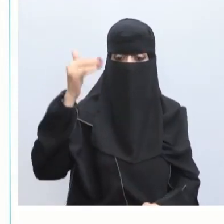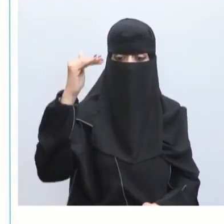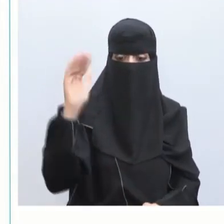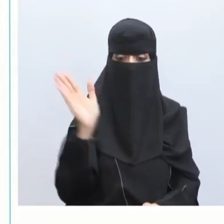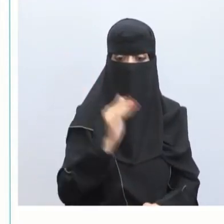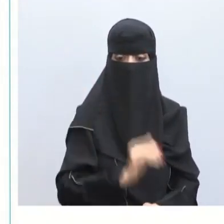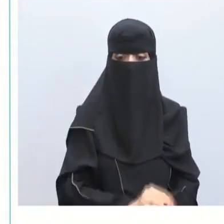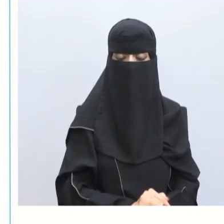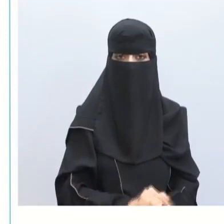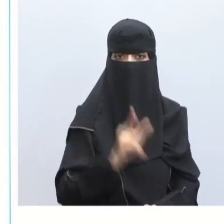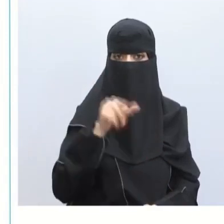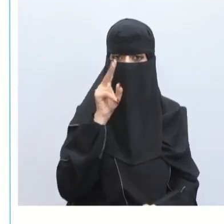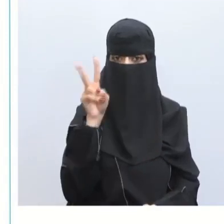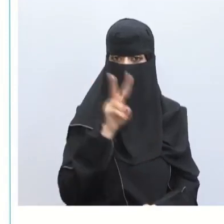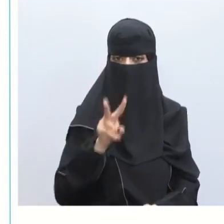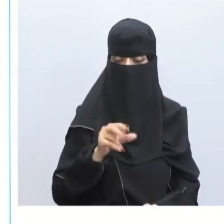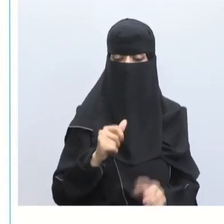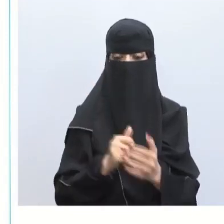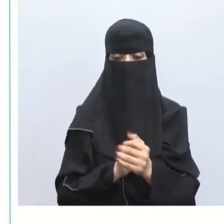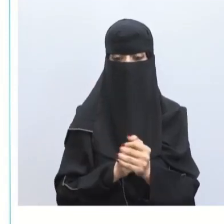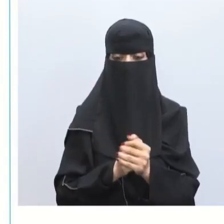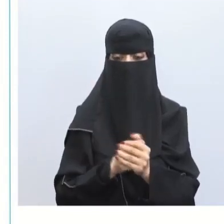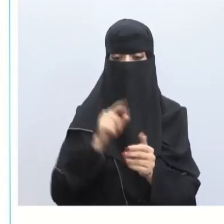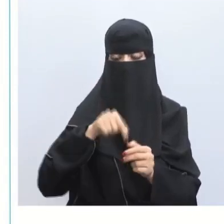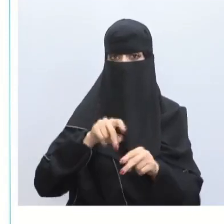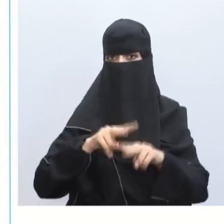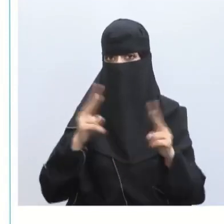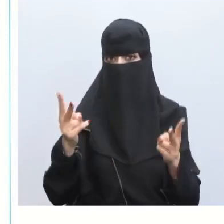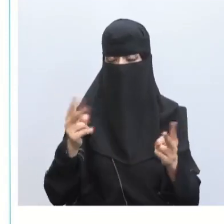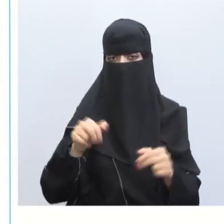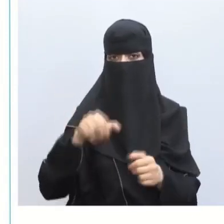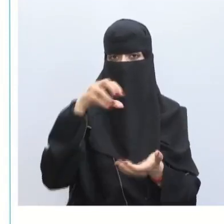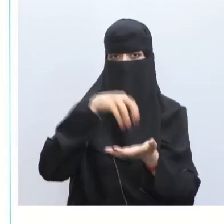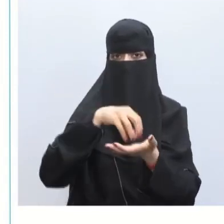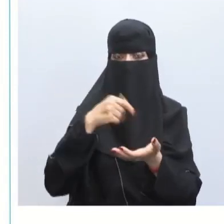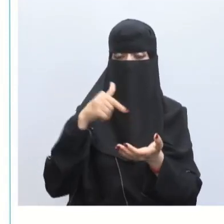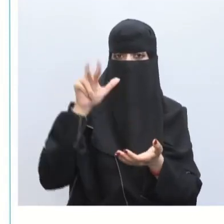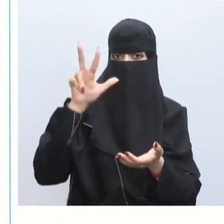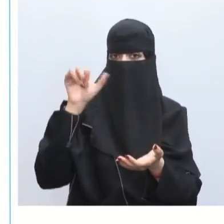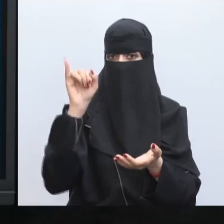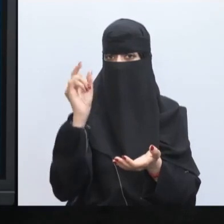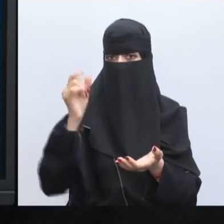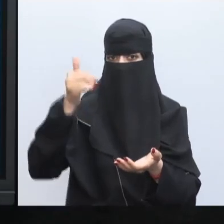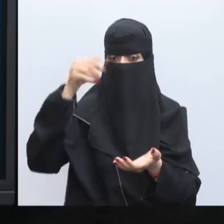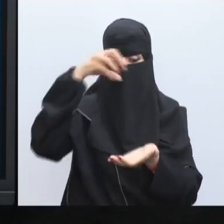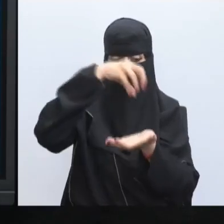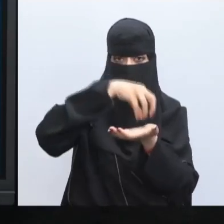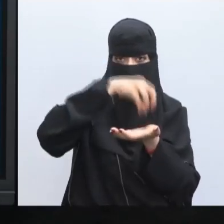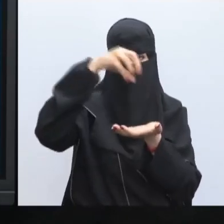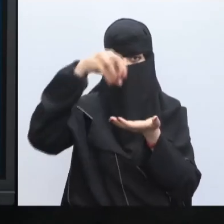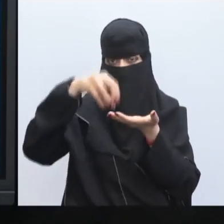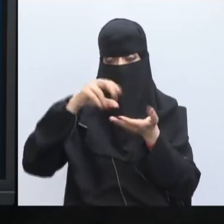المناخ تمهيد يختلف المناخ من منطقه